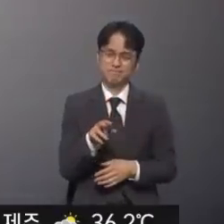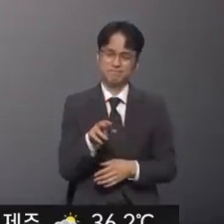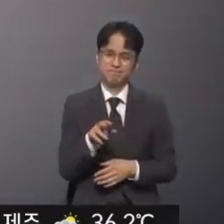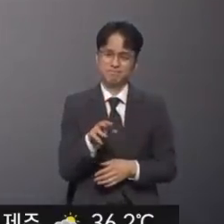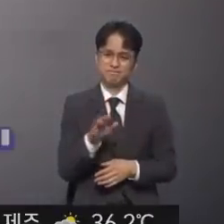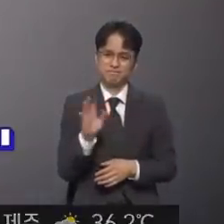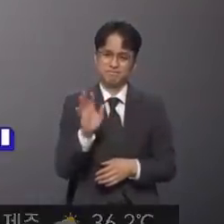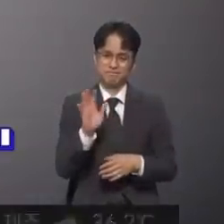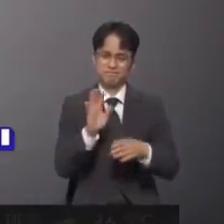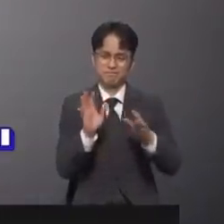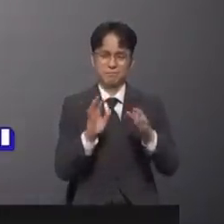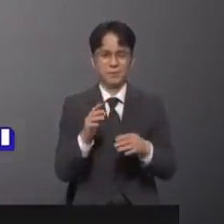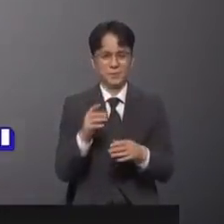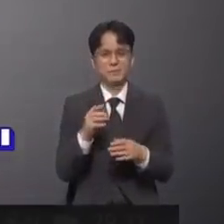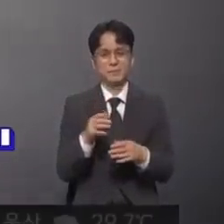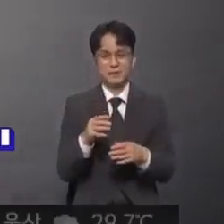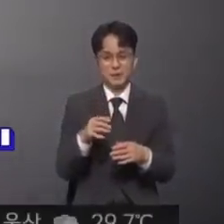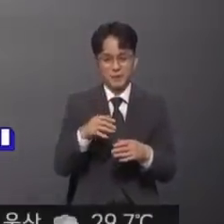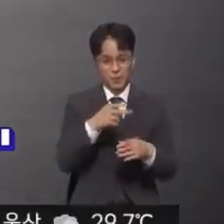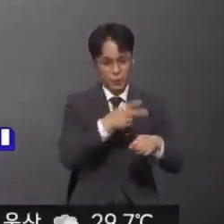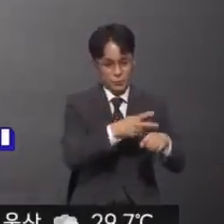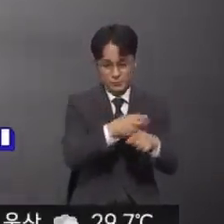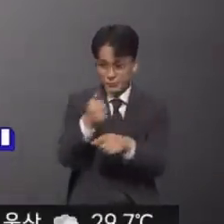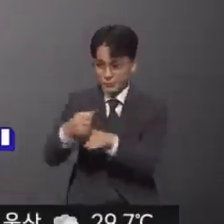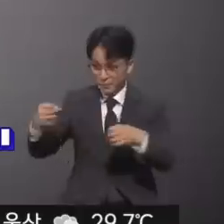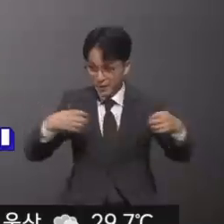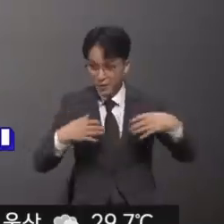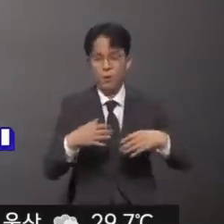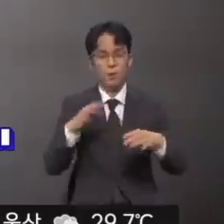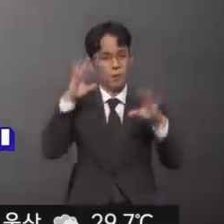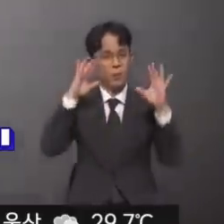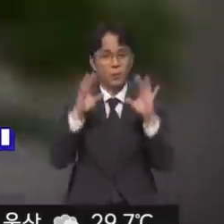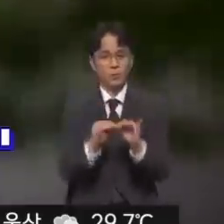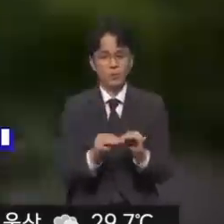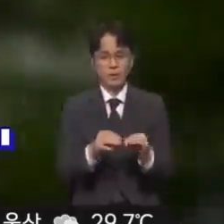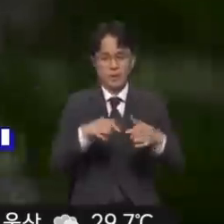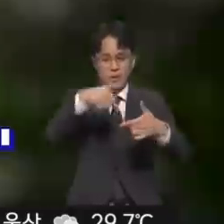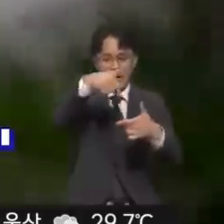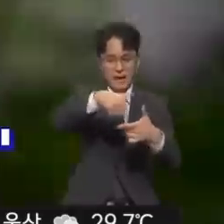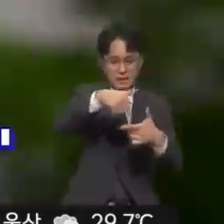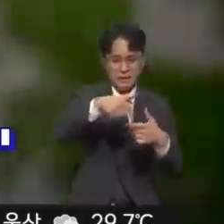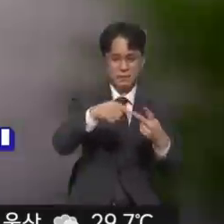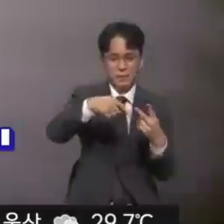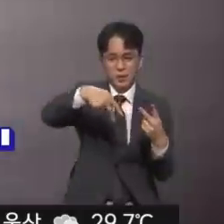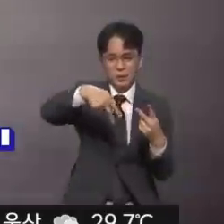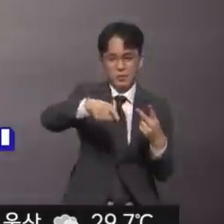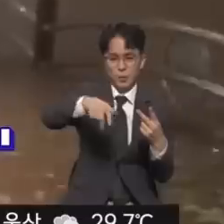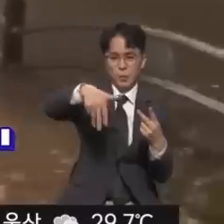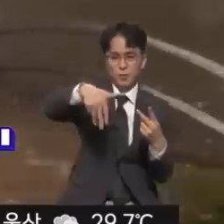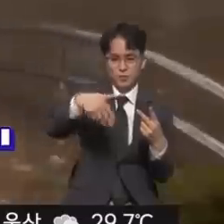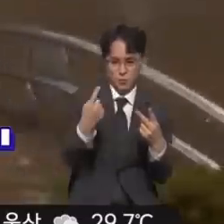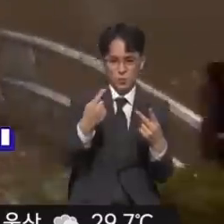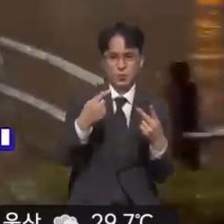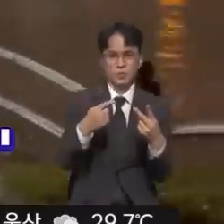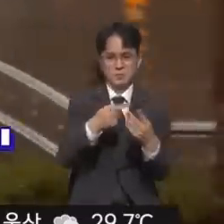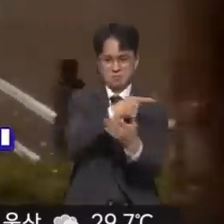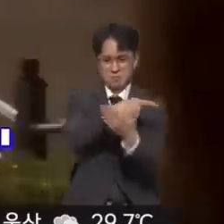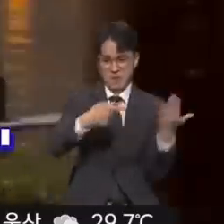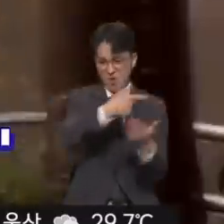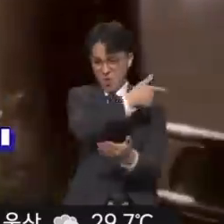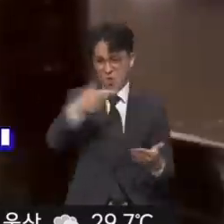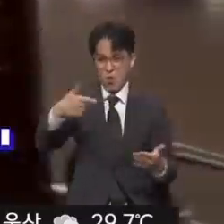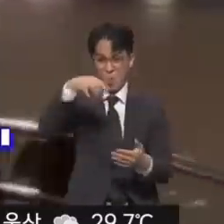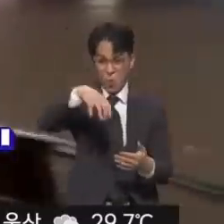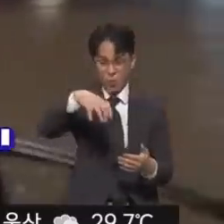주면 되는 거거든요 정말 좀 맞는 말씀을 생각해요 강남서초 특히나 신림동 이런쪽에 가장 피해가 컸던 지역에서는 지자체장